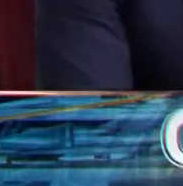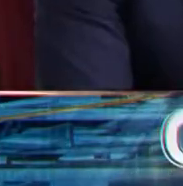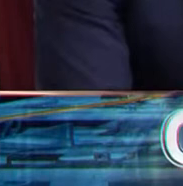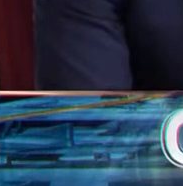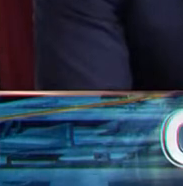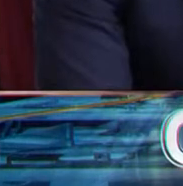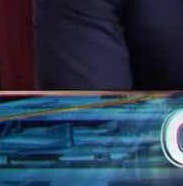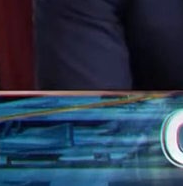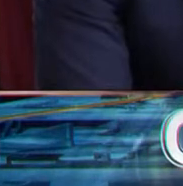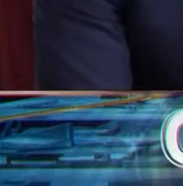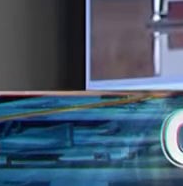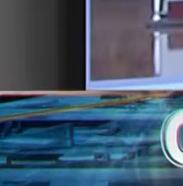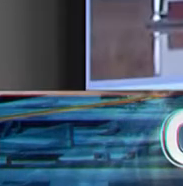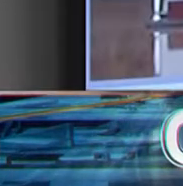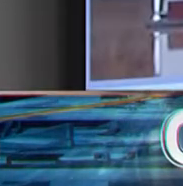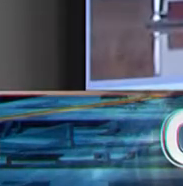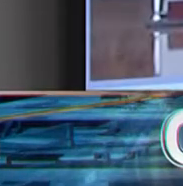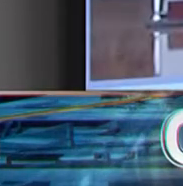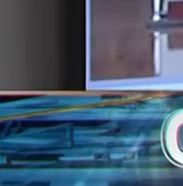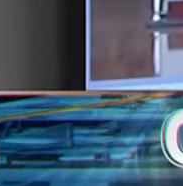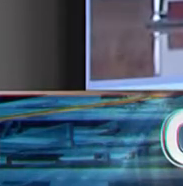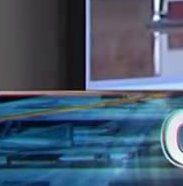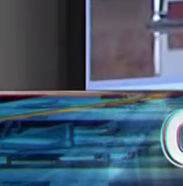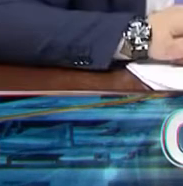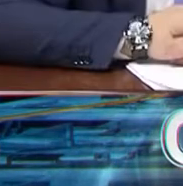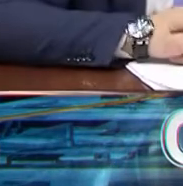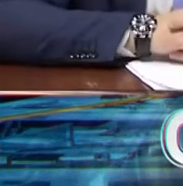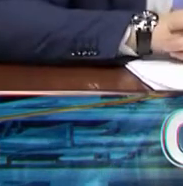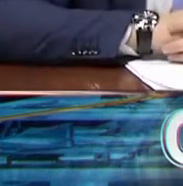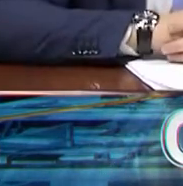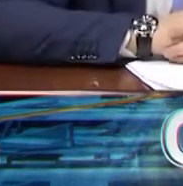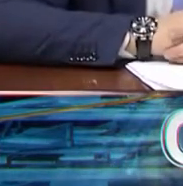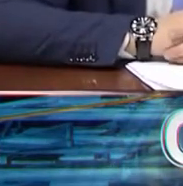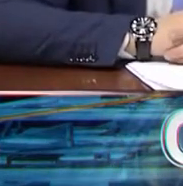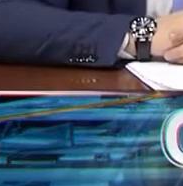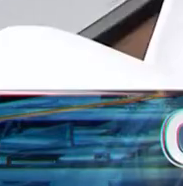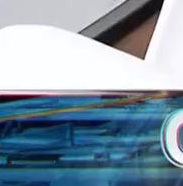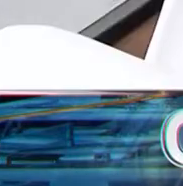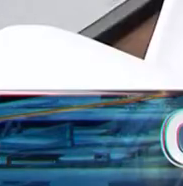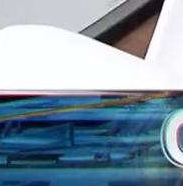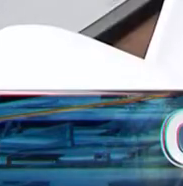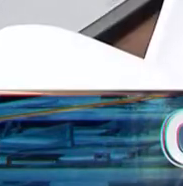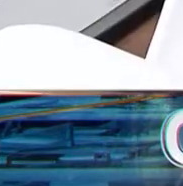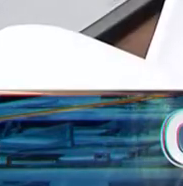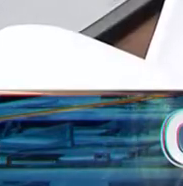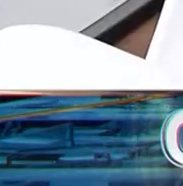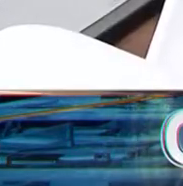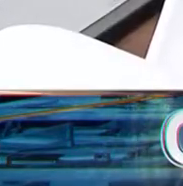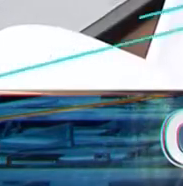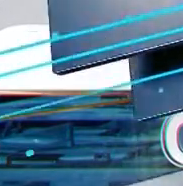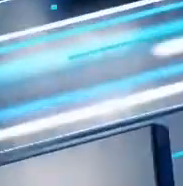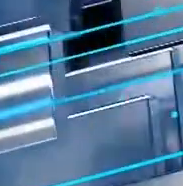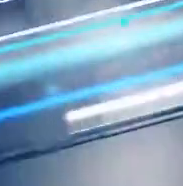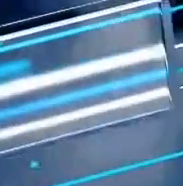Земельный вопрос. В Алматинской области ведется активная работа по устранению нарушений в сфере земельных отношений.